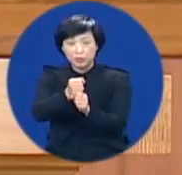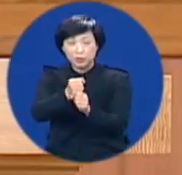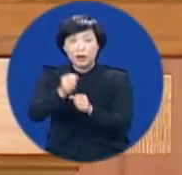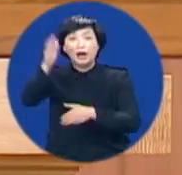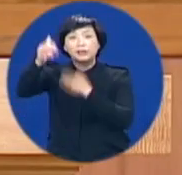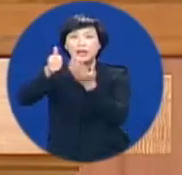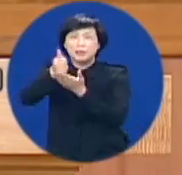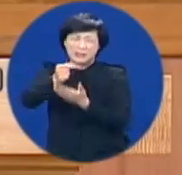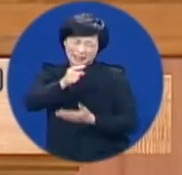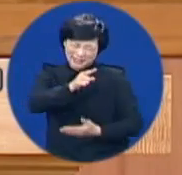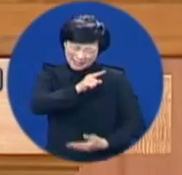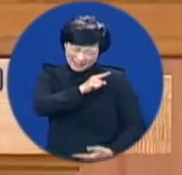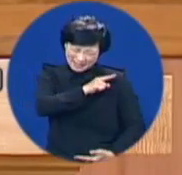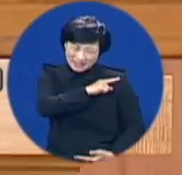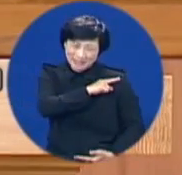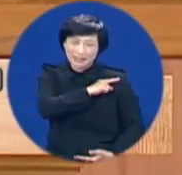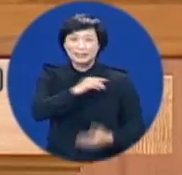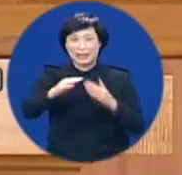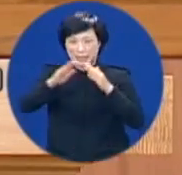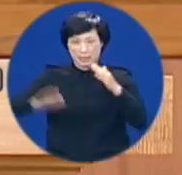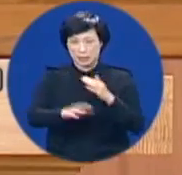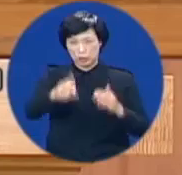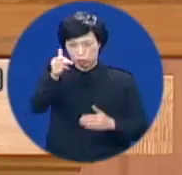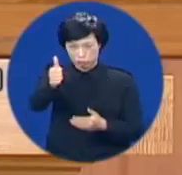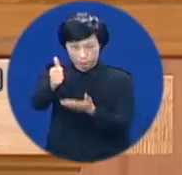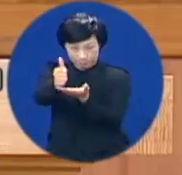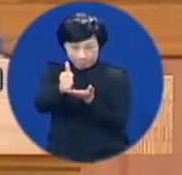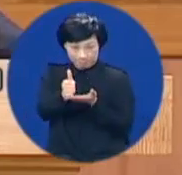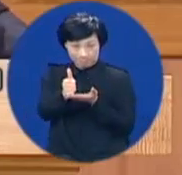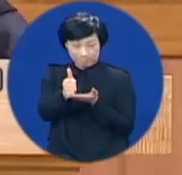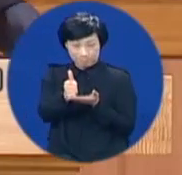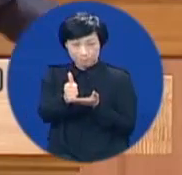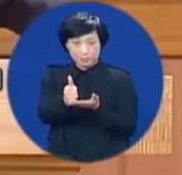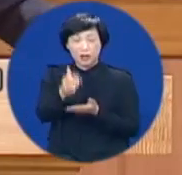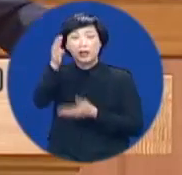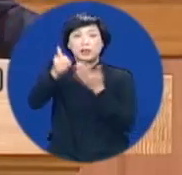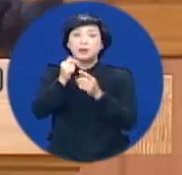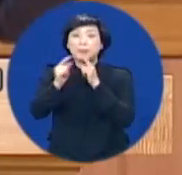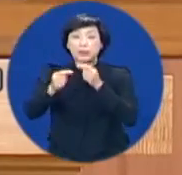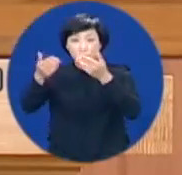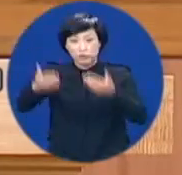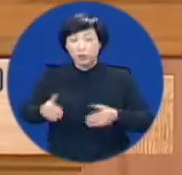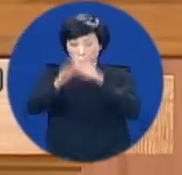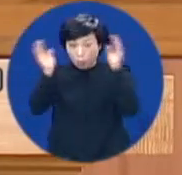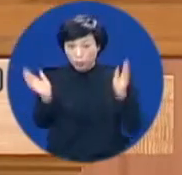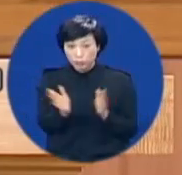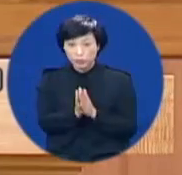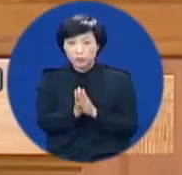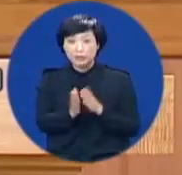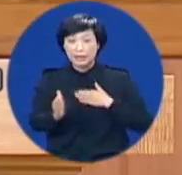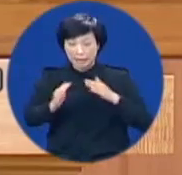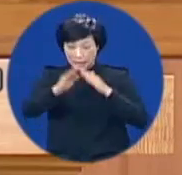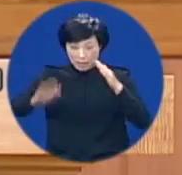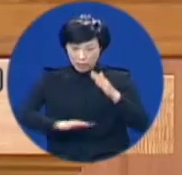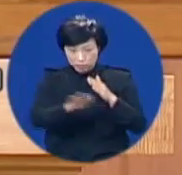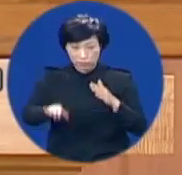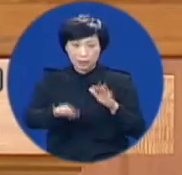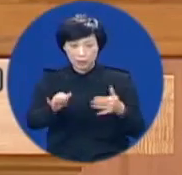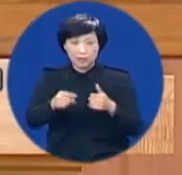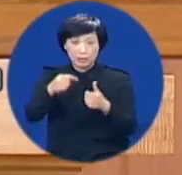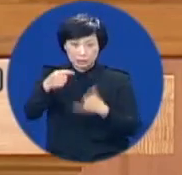하나님을 가장 우리 집의 가장으로 모시고 그가 하신 모든 말씀이 우리 집의 가훈이